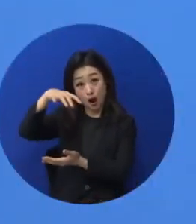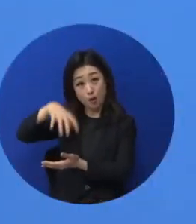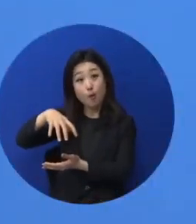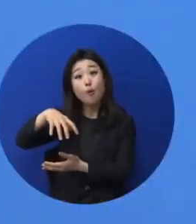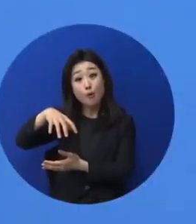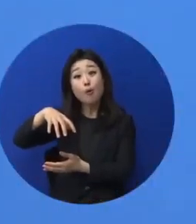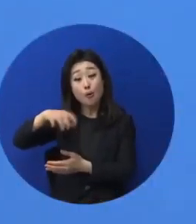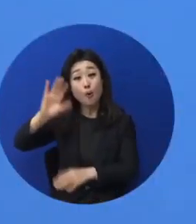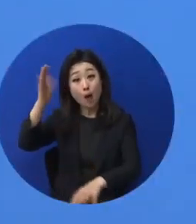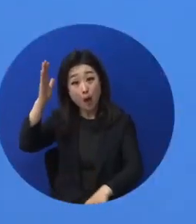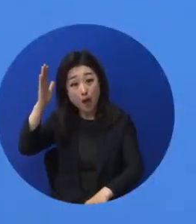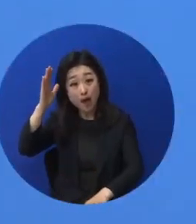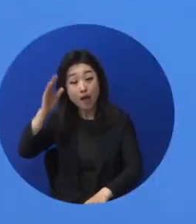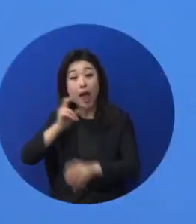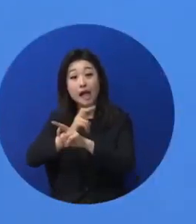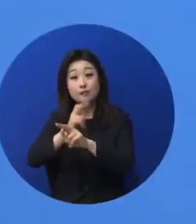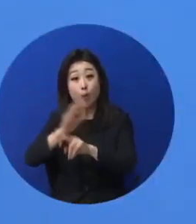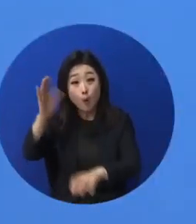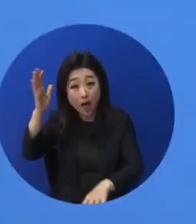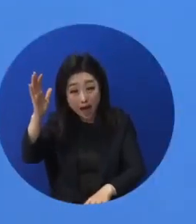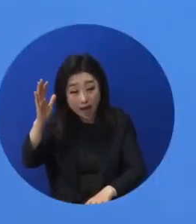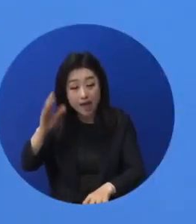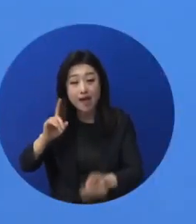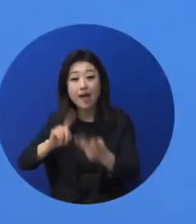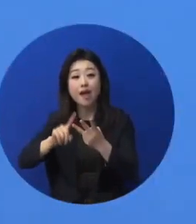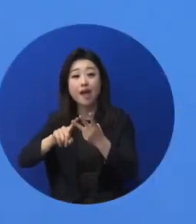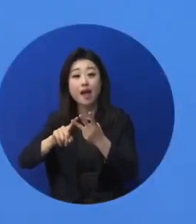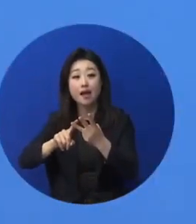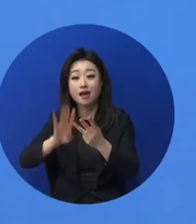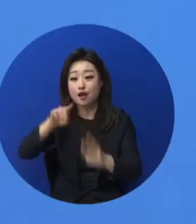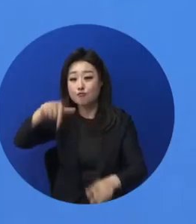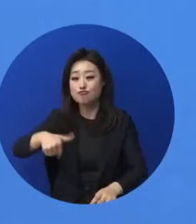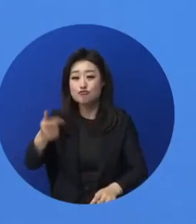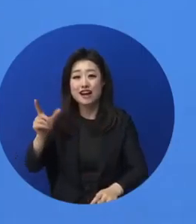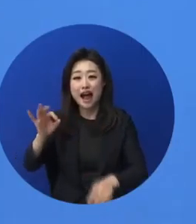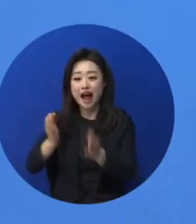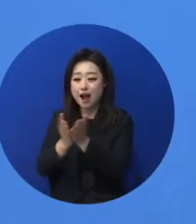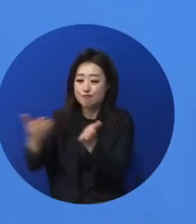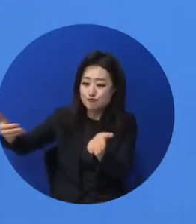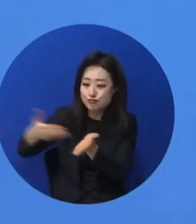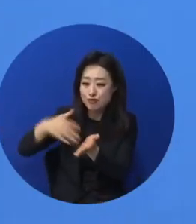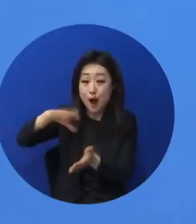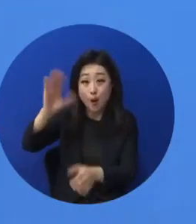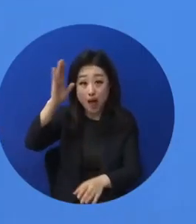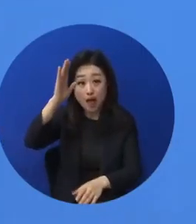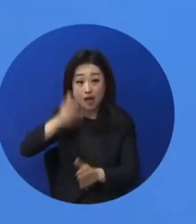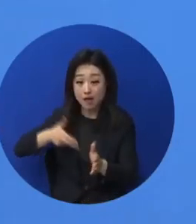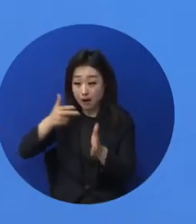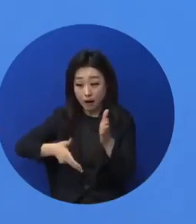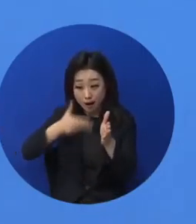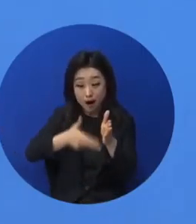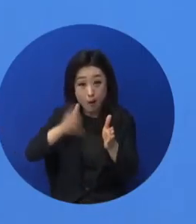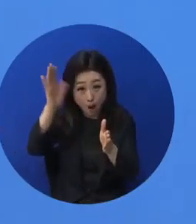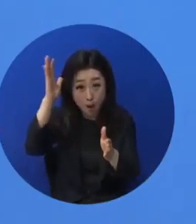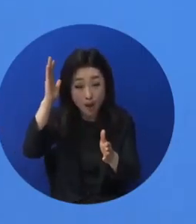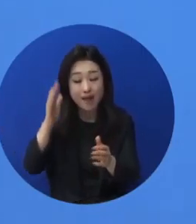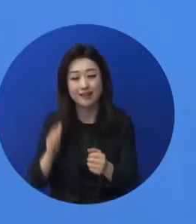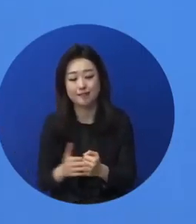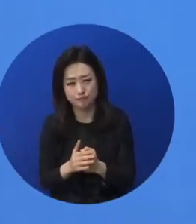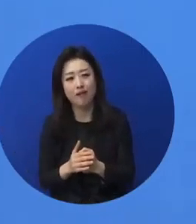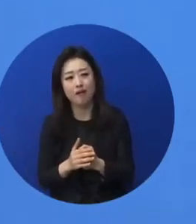이제 엑스포 됩니다. 그리고 북항 재개발 다 됩니다. 그 외에 경부선 철도 지하 공역으로